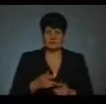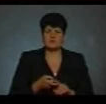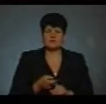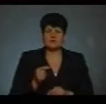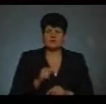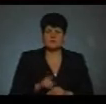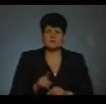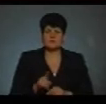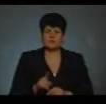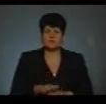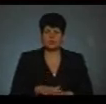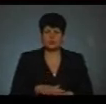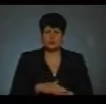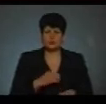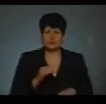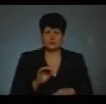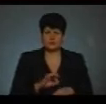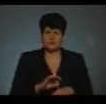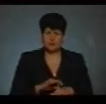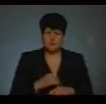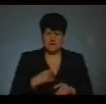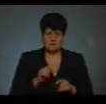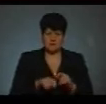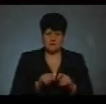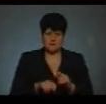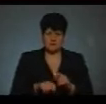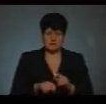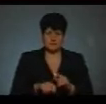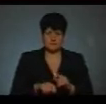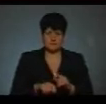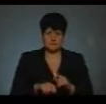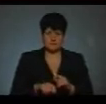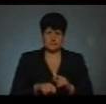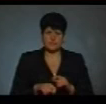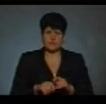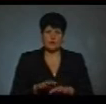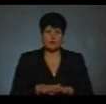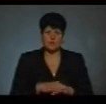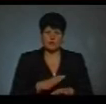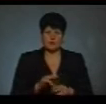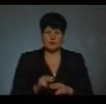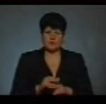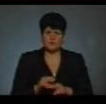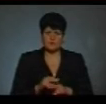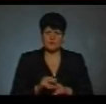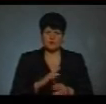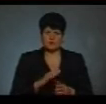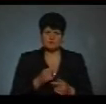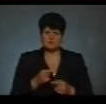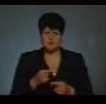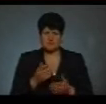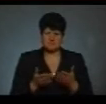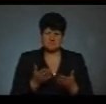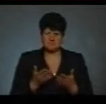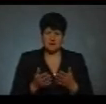що тривало хворіла. Ми її обстежили. Довго той результат йшов, бо був спочатку сумнівний.